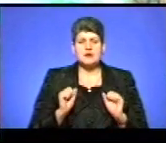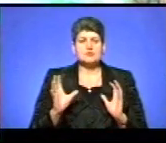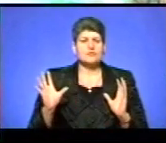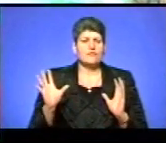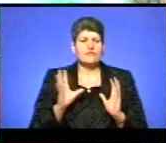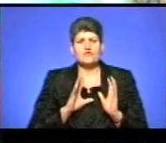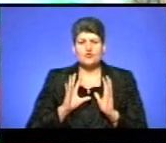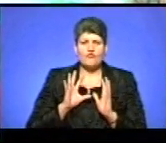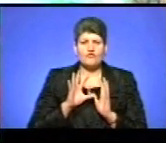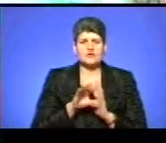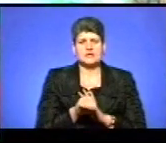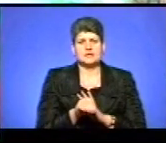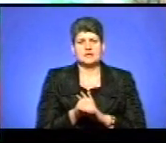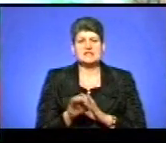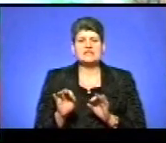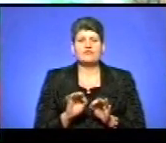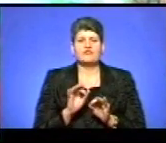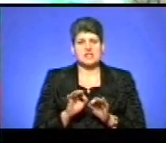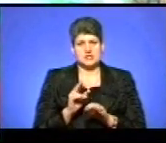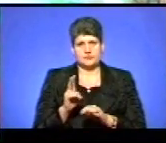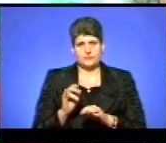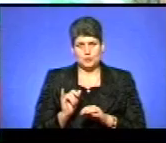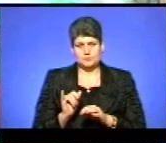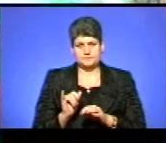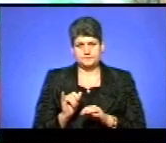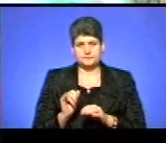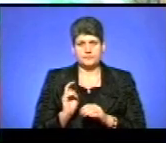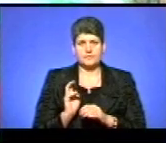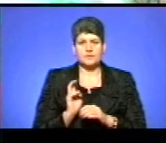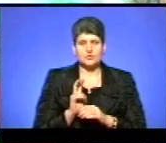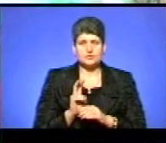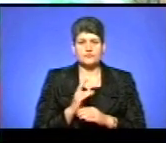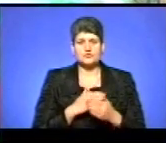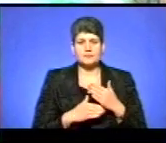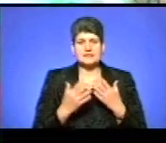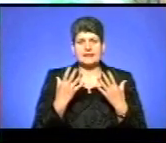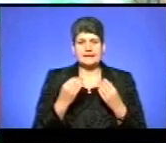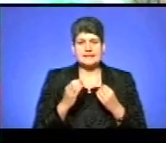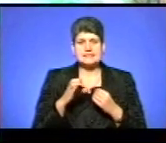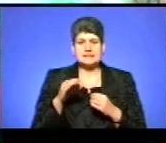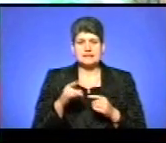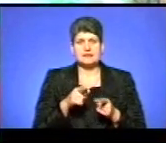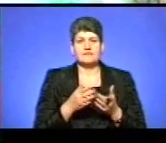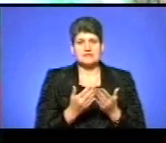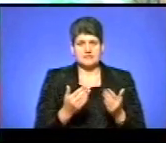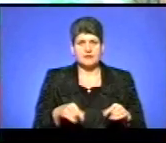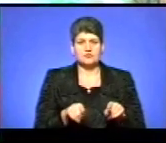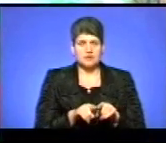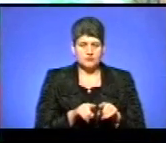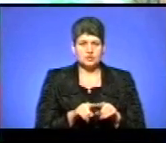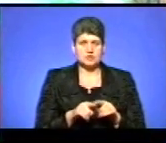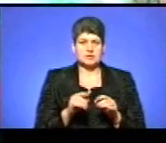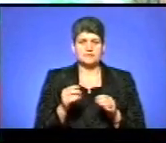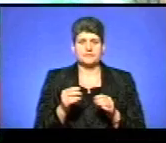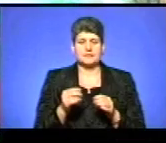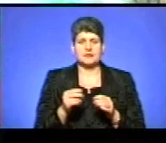вкладати в вишивку в основному. Ходжу в Субез на денний стаціонар, там виставляю теж і картини,